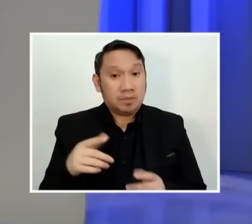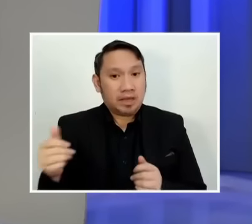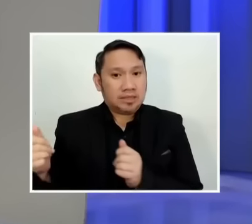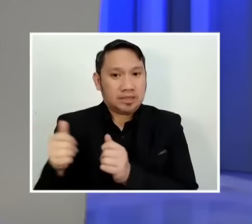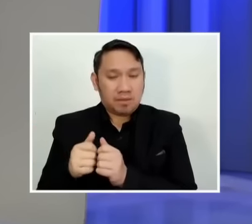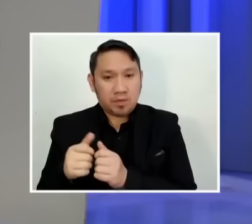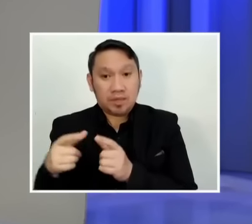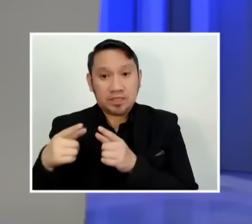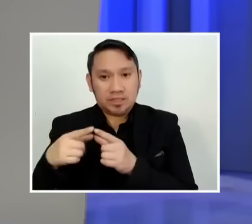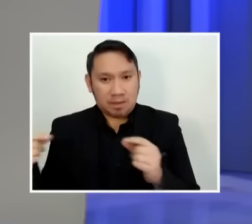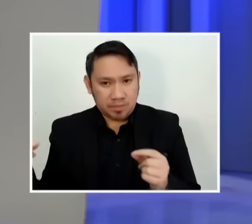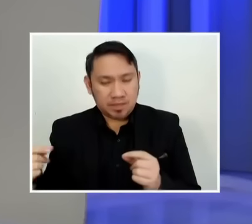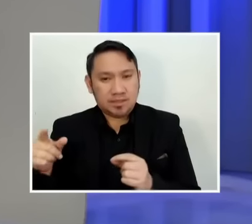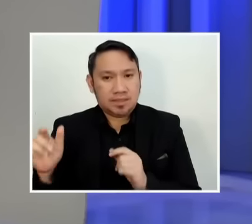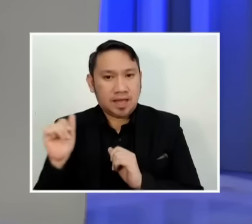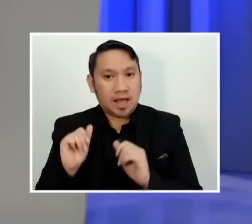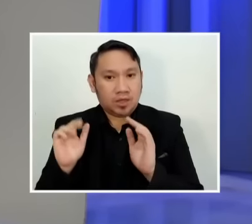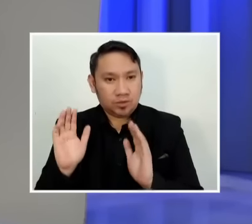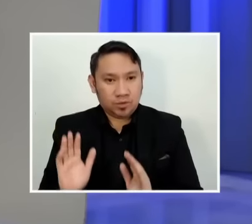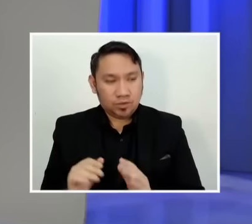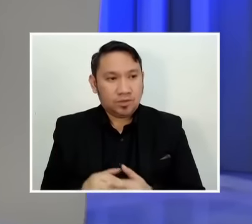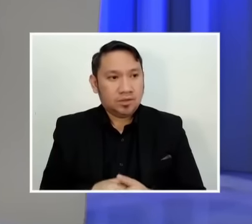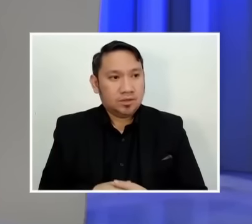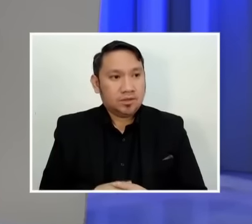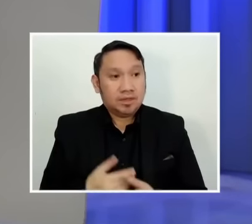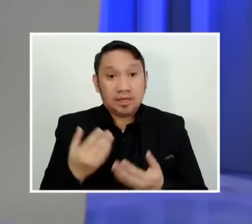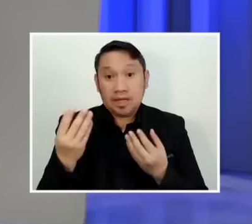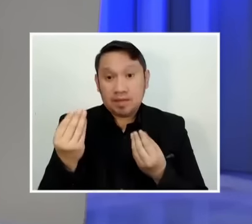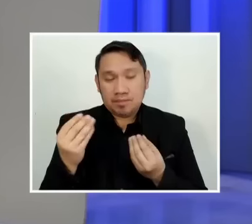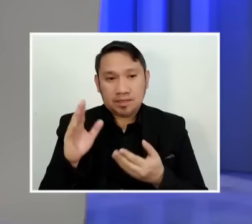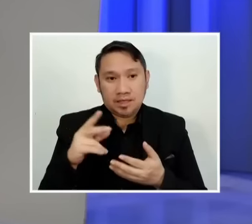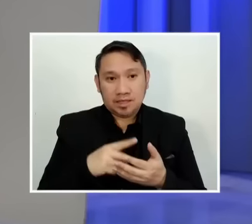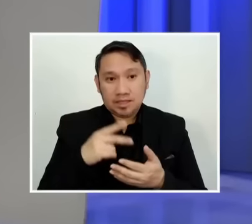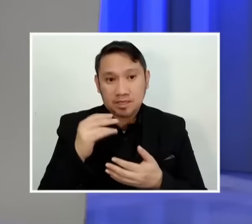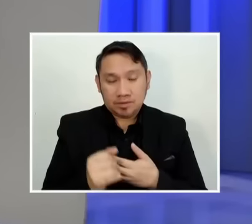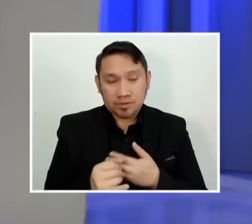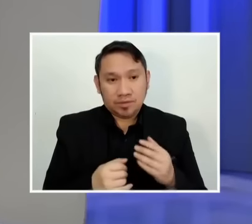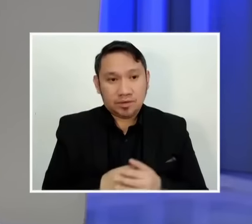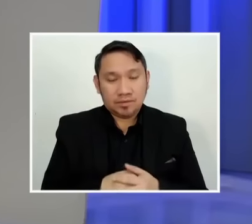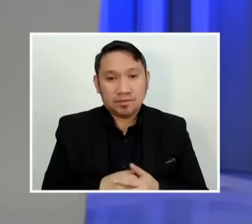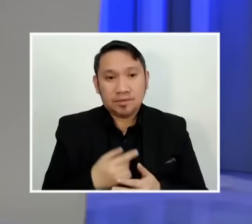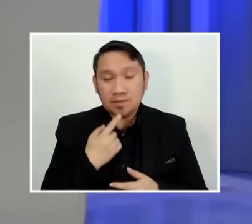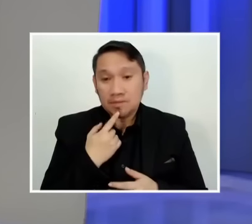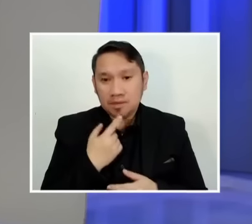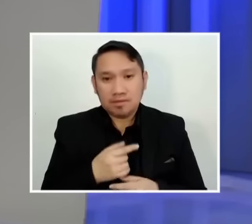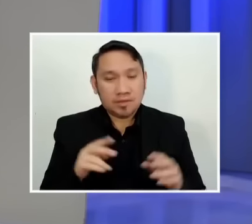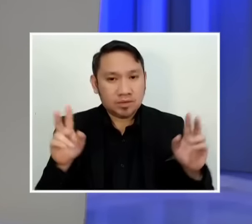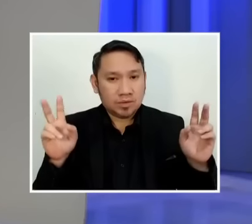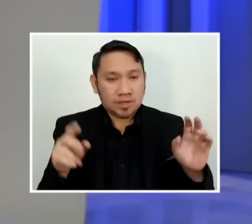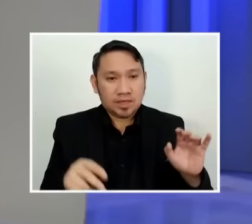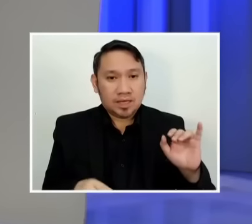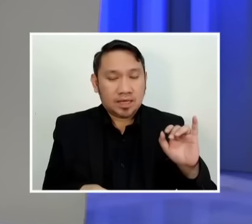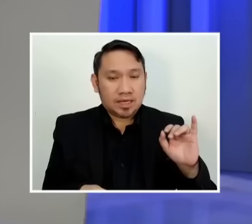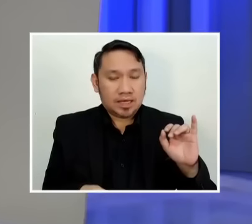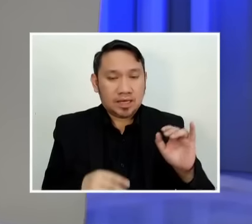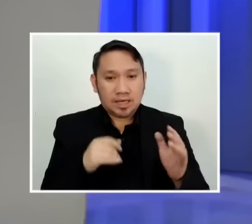Takehiro Hira. May update naman si Carlo sa isa pa niyang proyektong It's Okay to Not Be